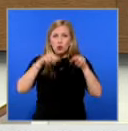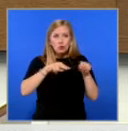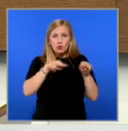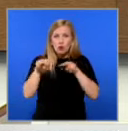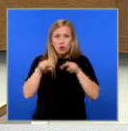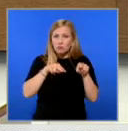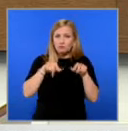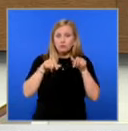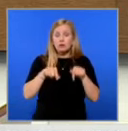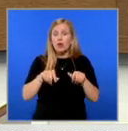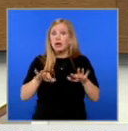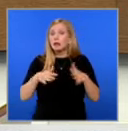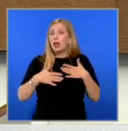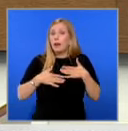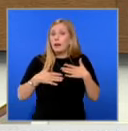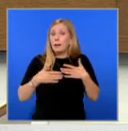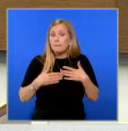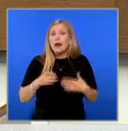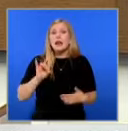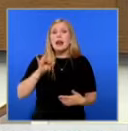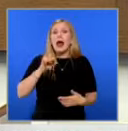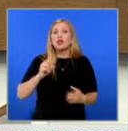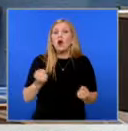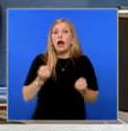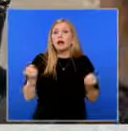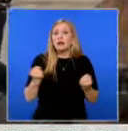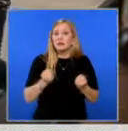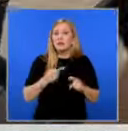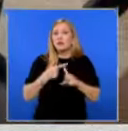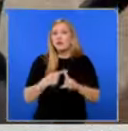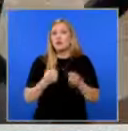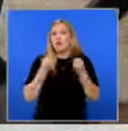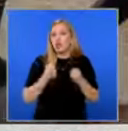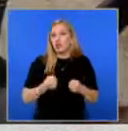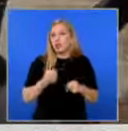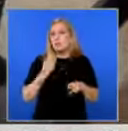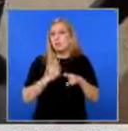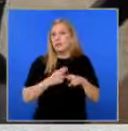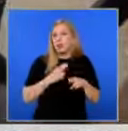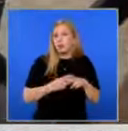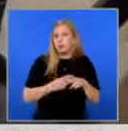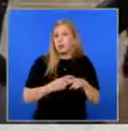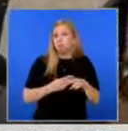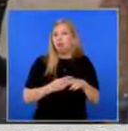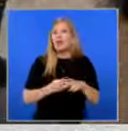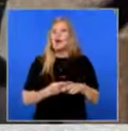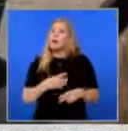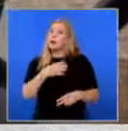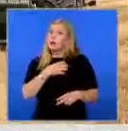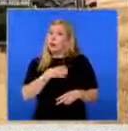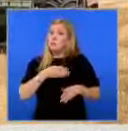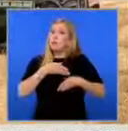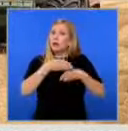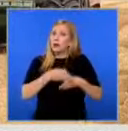наличието на радиоактивност и на тежки метали въпреки че от герб сдс подкрепиха идеята за отпадане на